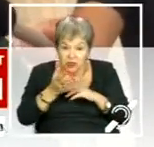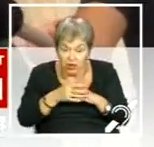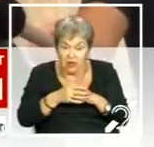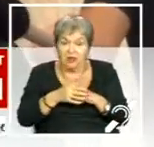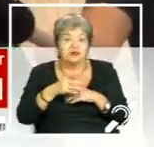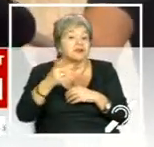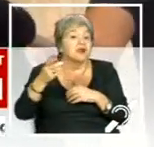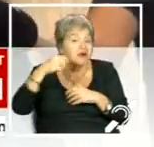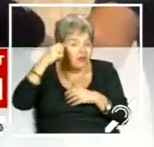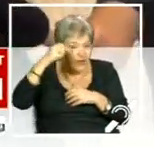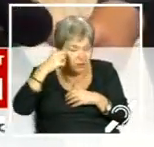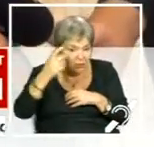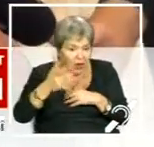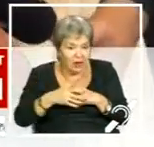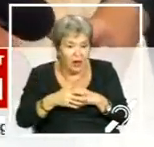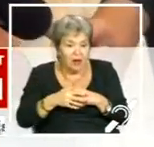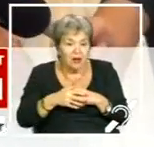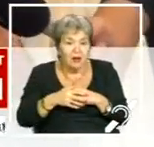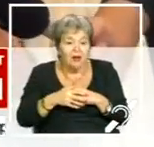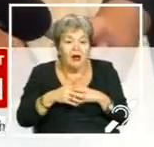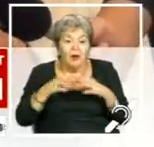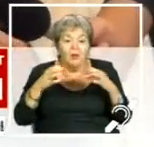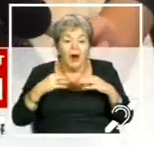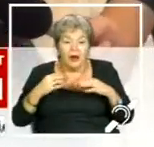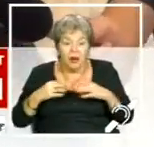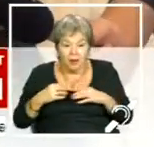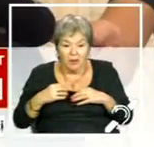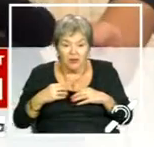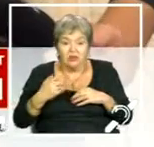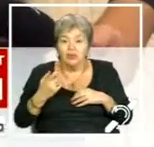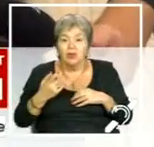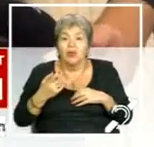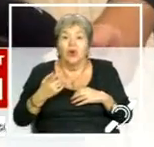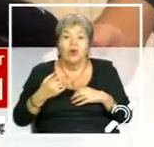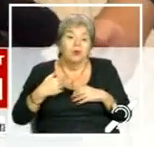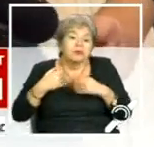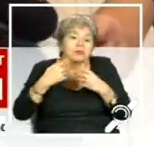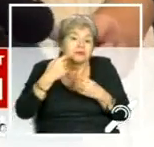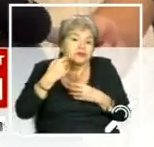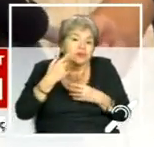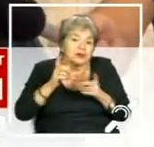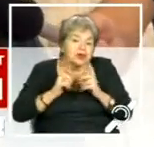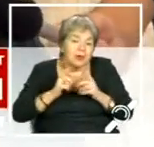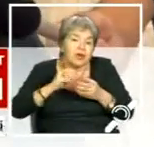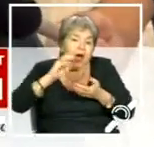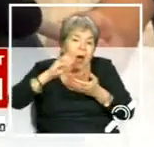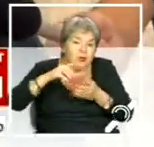la dispoziție a imaginilor, nu mă opun, totuși de capul meu nu pot da drumul la imagini de pe coduri.